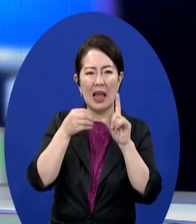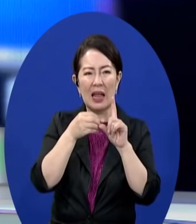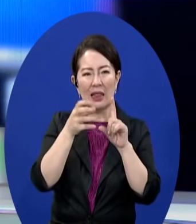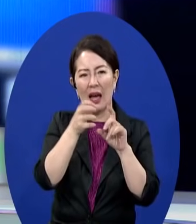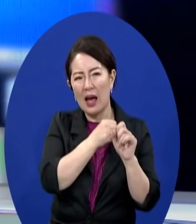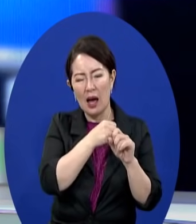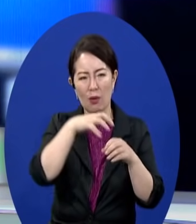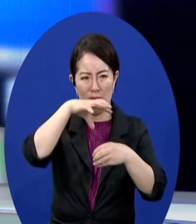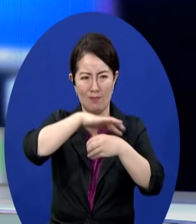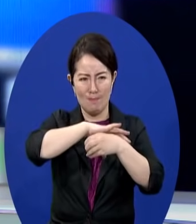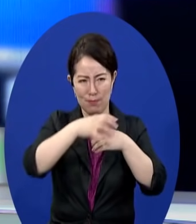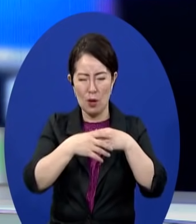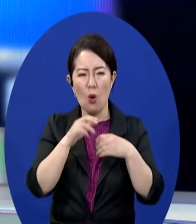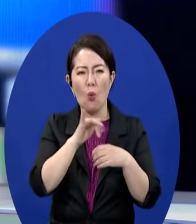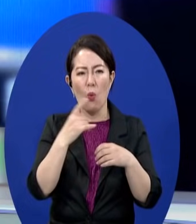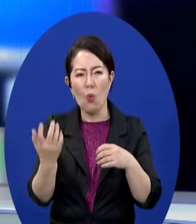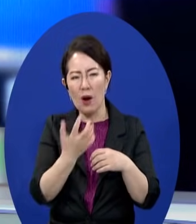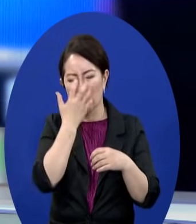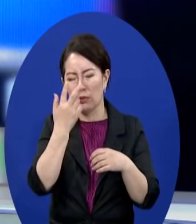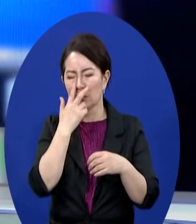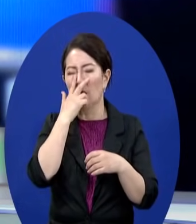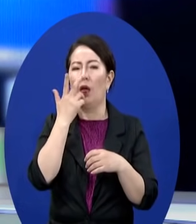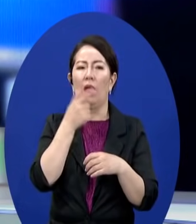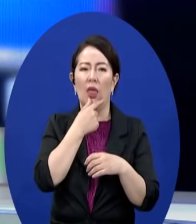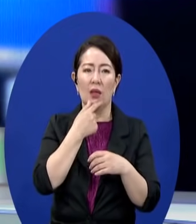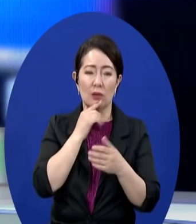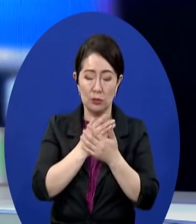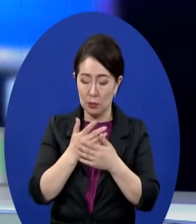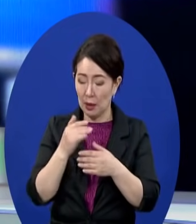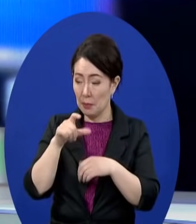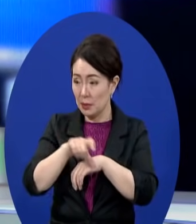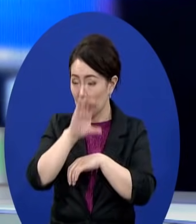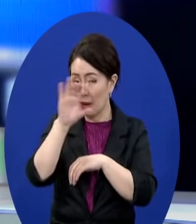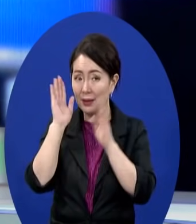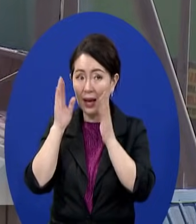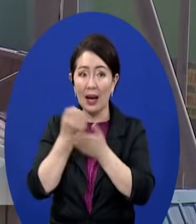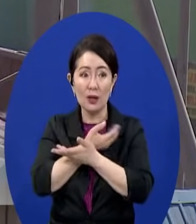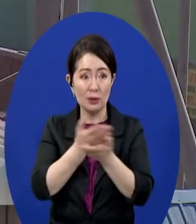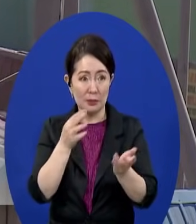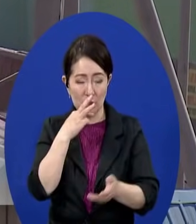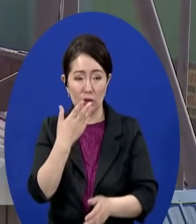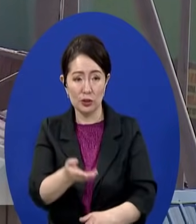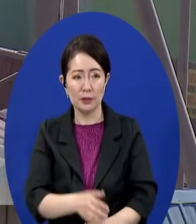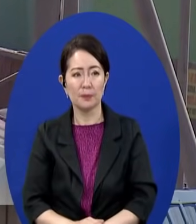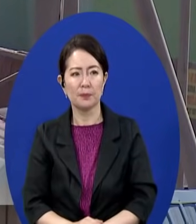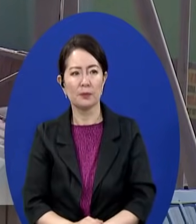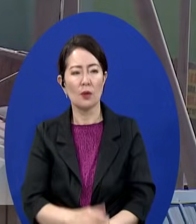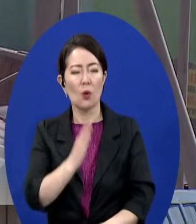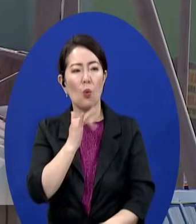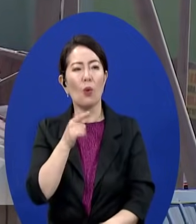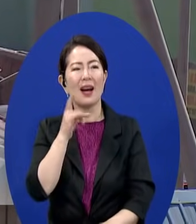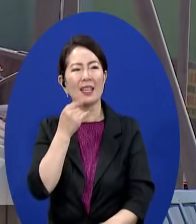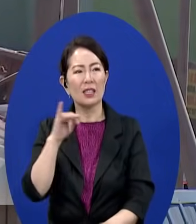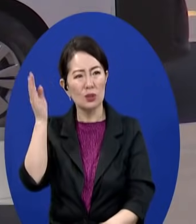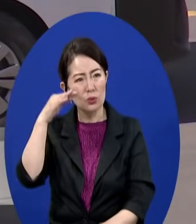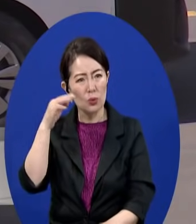өрхөө битүүлснээс угарын хийд өртөх эрсдэл өндөр байгаа гэдгийг мэрэгжлийн байгууллага анхааруулж байна. Угарийнхын дуудлага